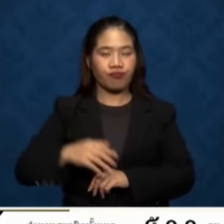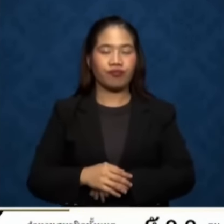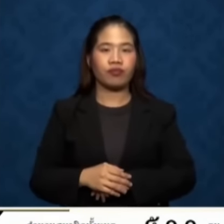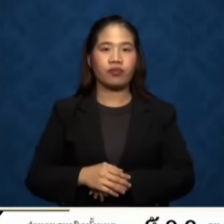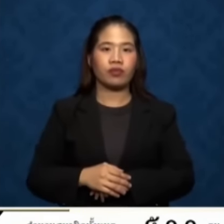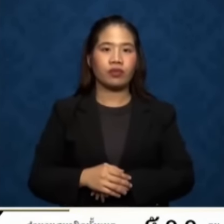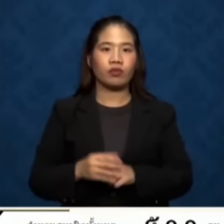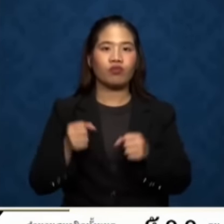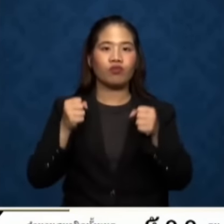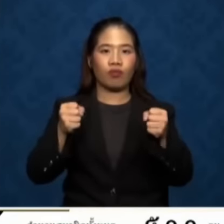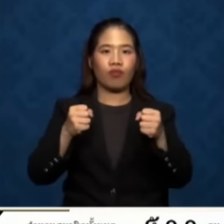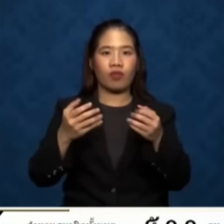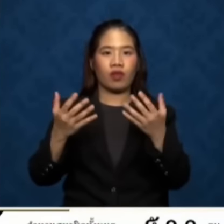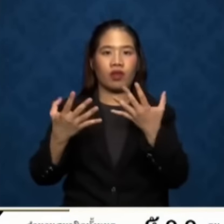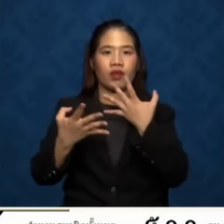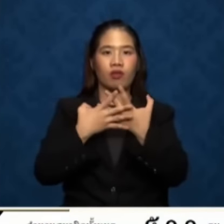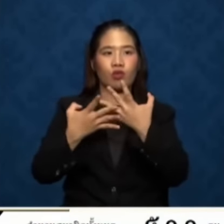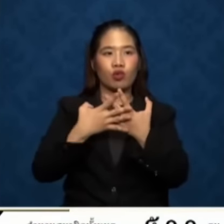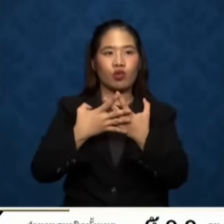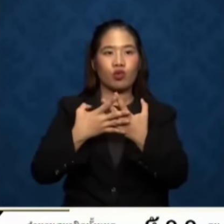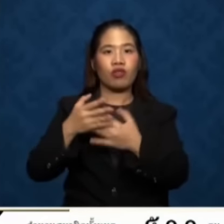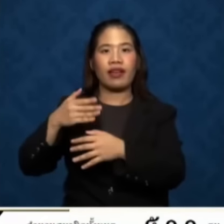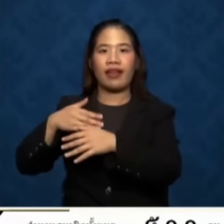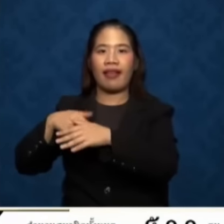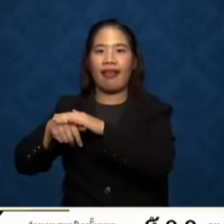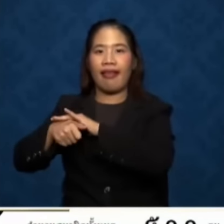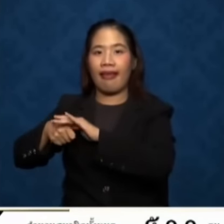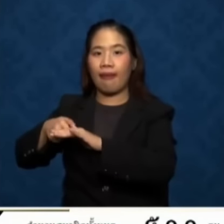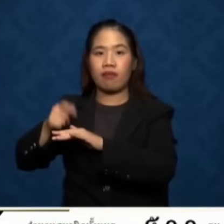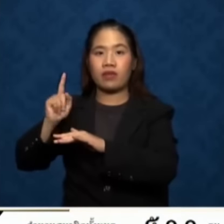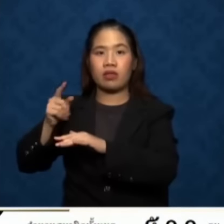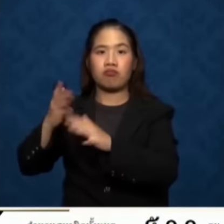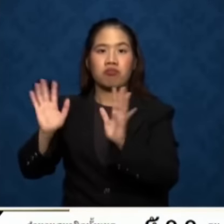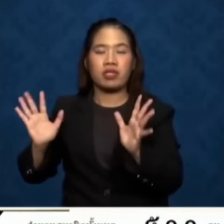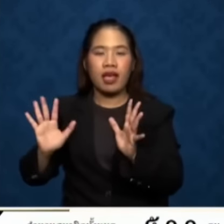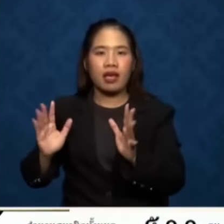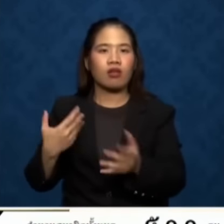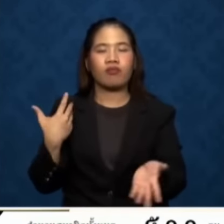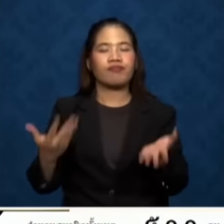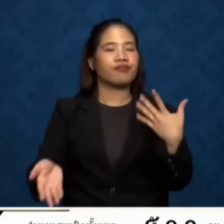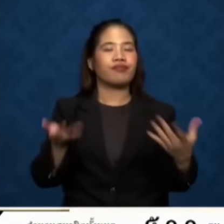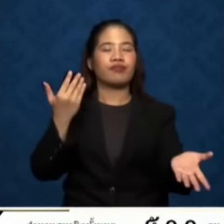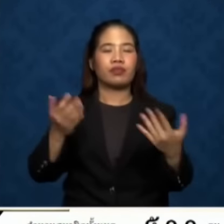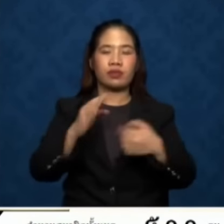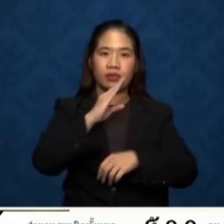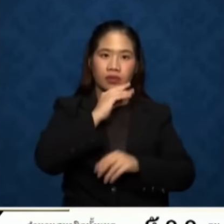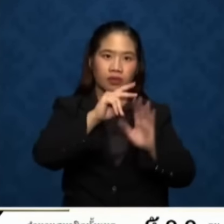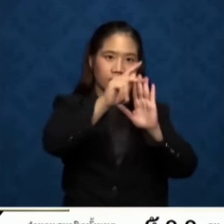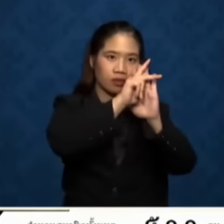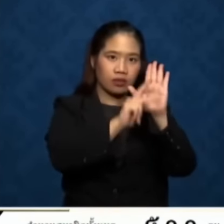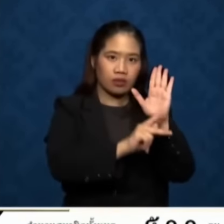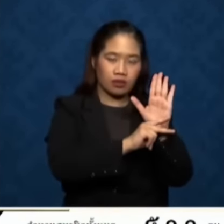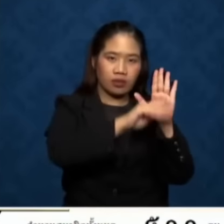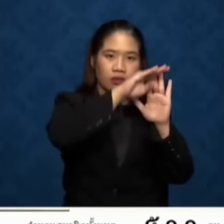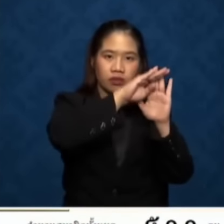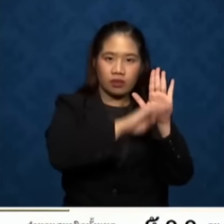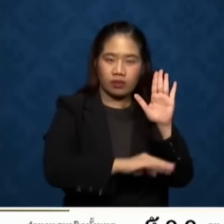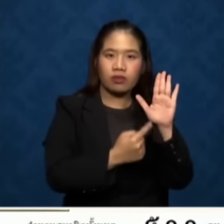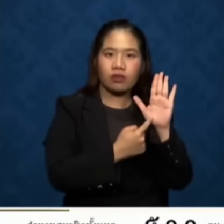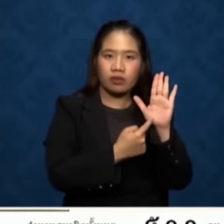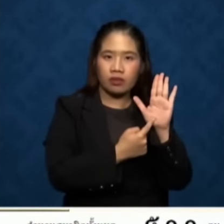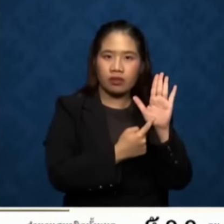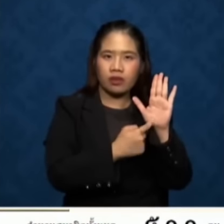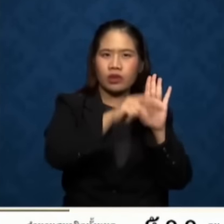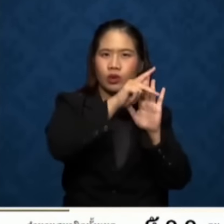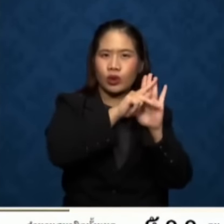พย์เป็นอยู่ที่ดุลพินิจนะว่าเมื่อกฎหมายแล้วกฎหมายรัฐ